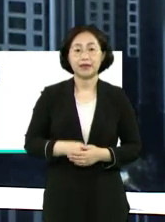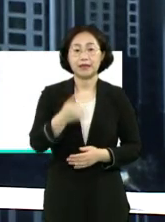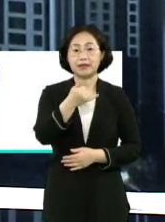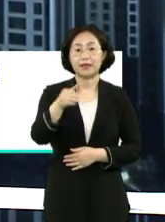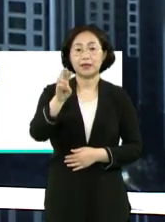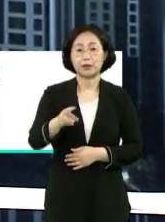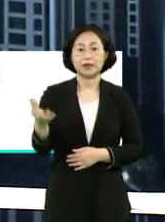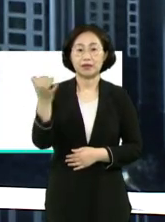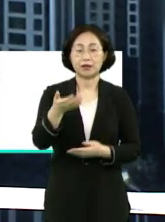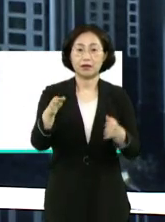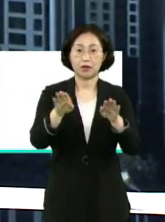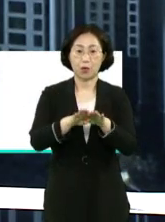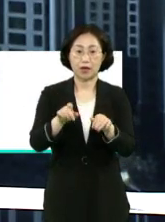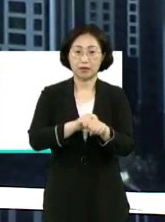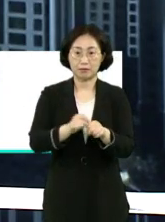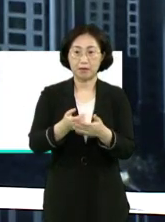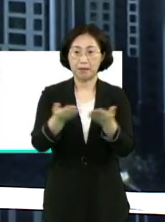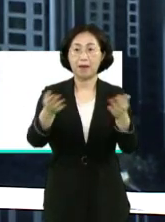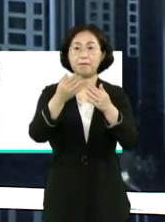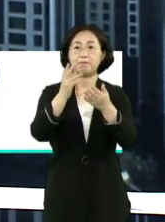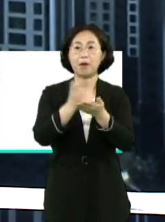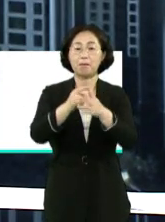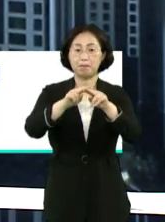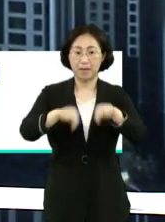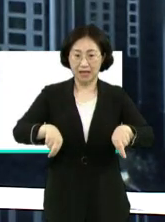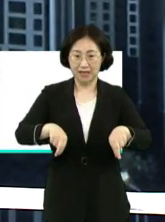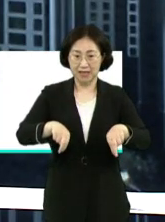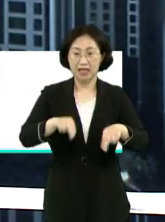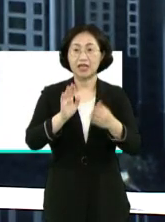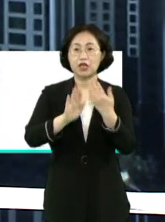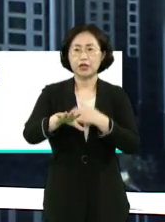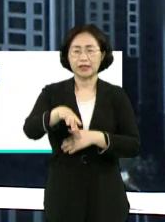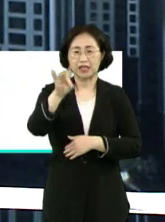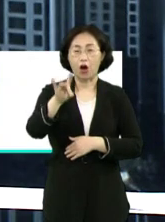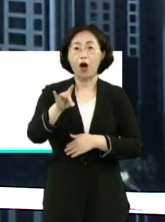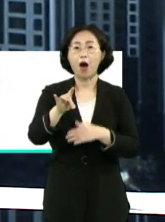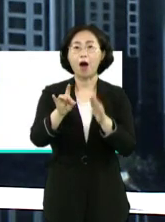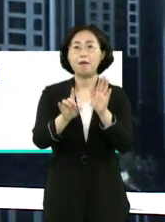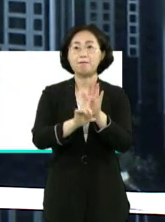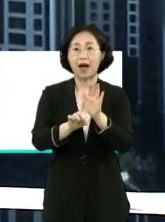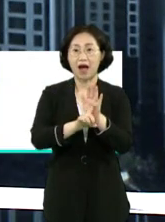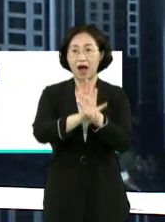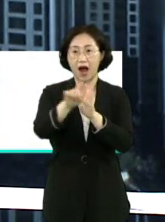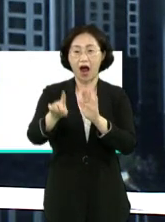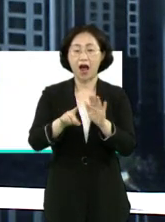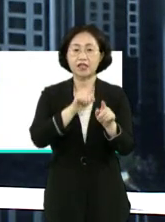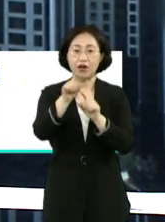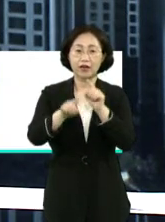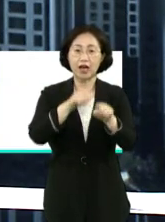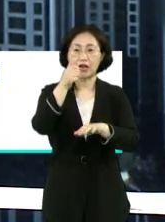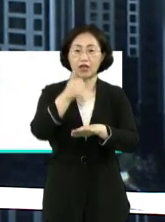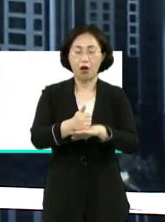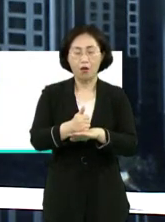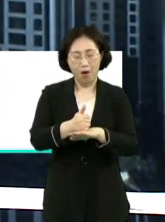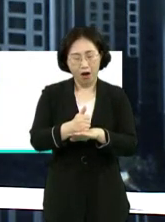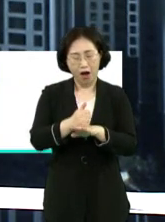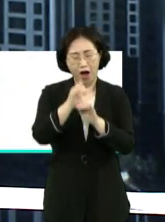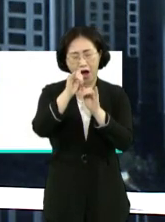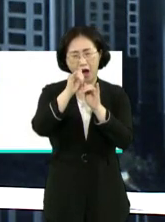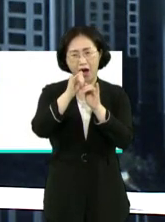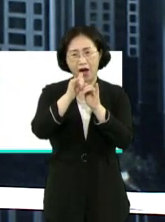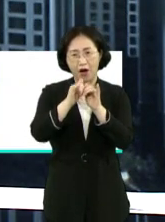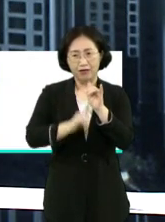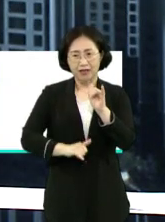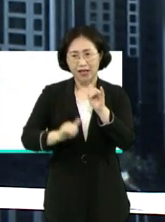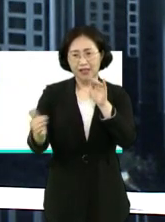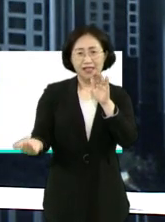세종의 이전기관 특별공급 폐지 이후 첫 분양으로 관심을 모아온 세종자이 청약 결과 예상대로 역대급 청약률을